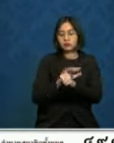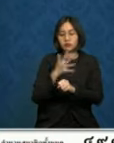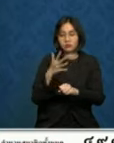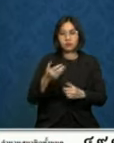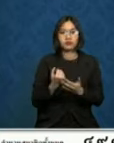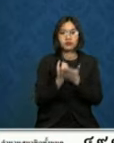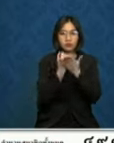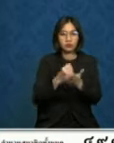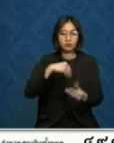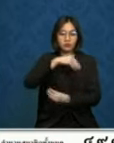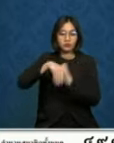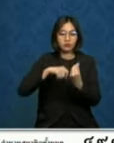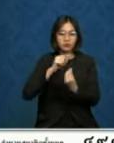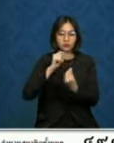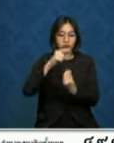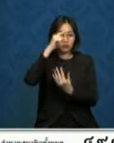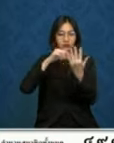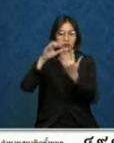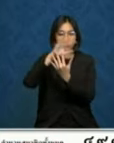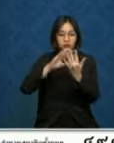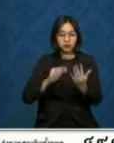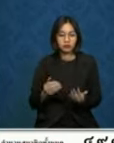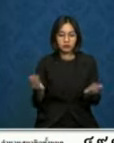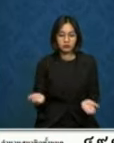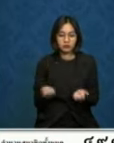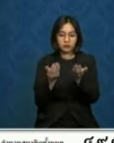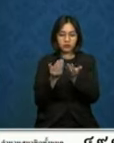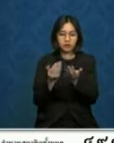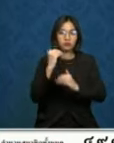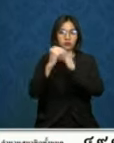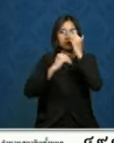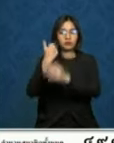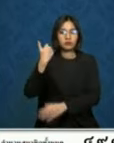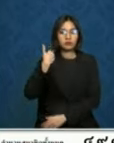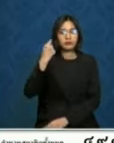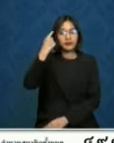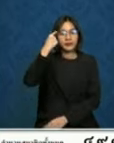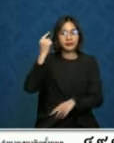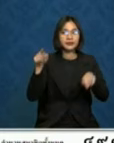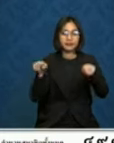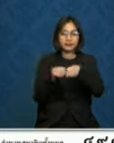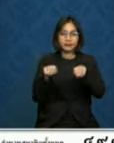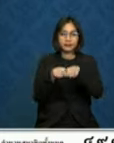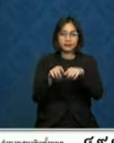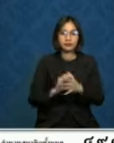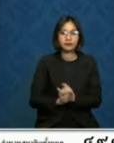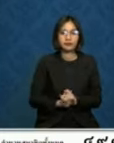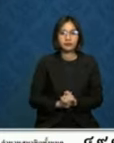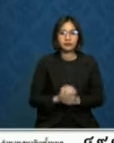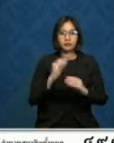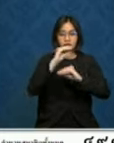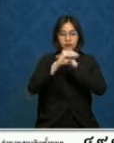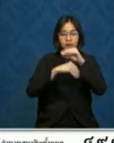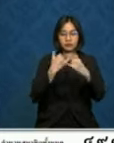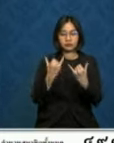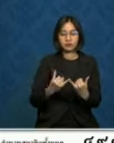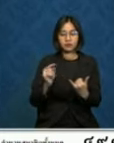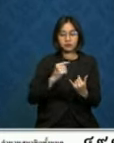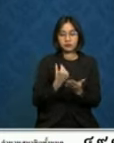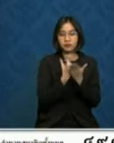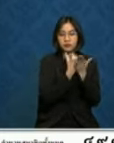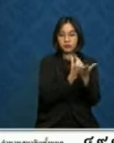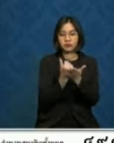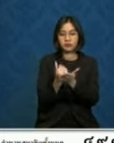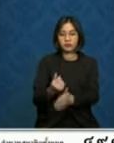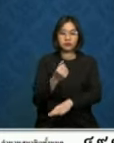เศรษฐกิจของประเทศเกิดการขับเคลื่อนผมเห็นด้วยเป็นอย่างยิ่งครับท่านประธานท่านประธานครับโครงการนี้จะช่วย